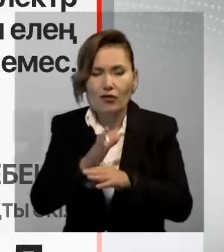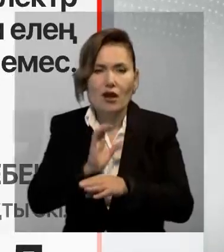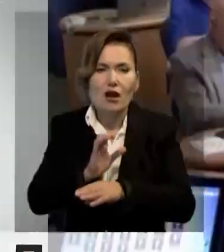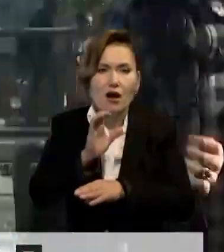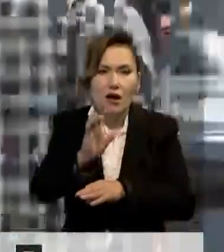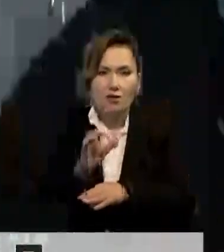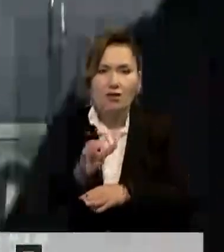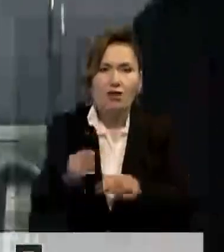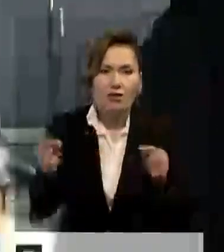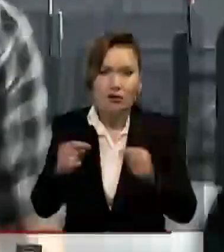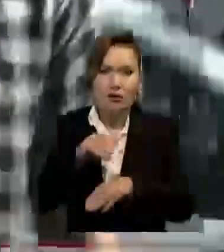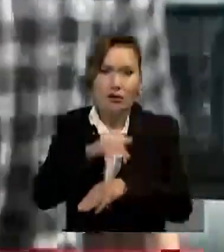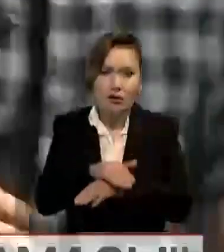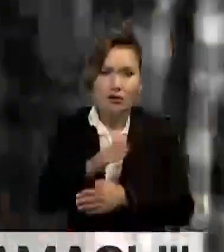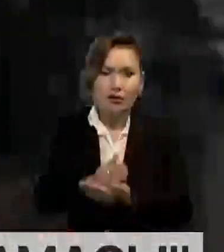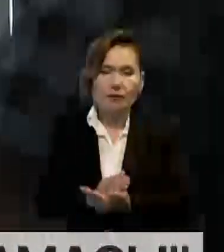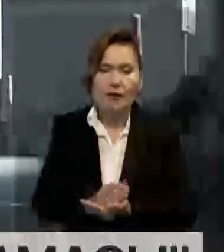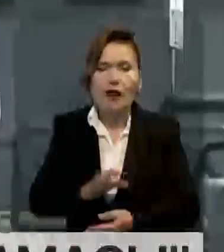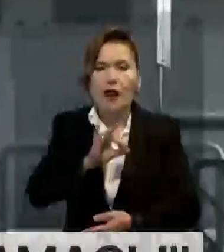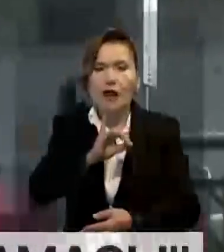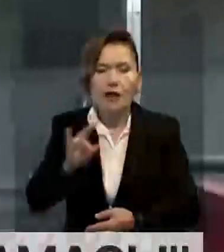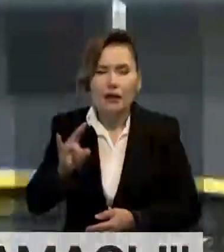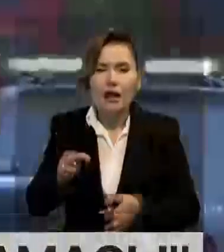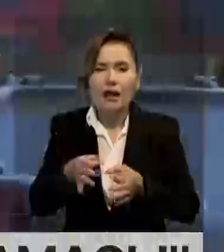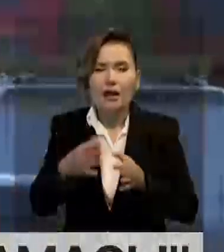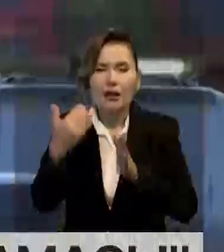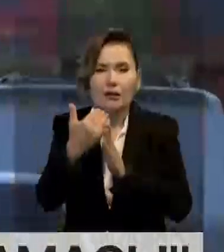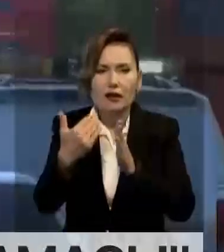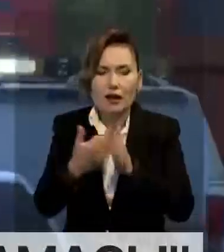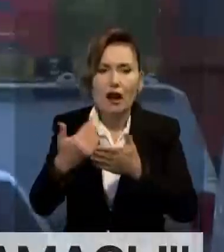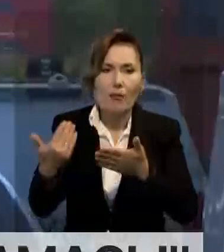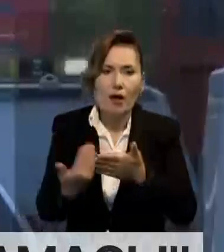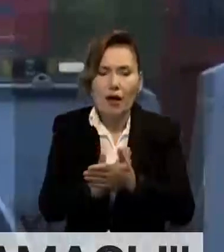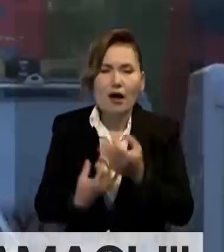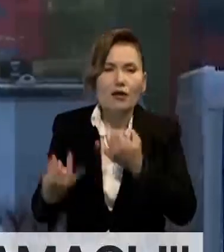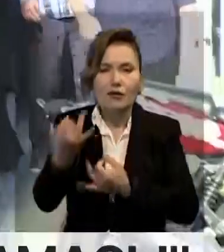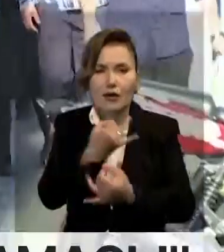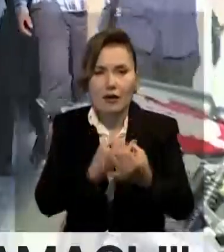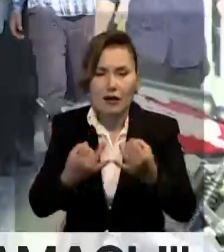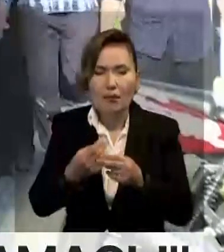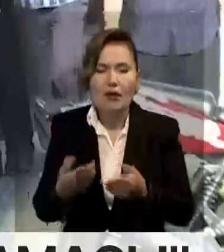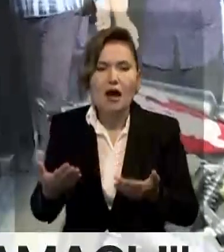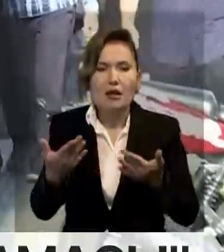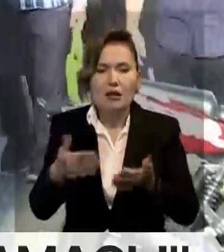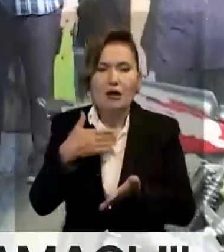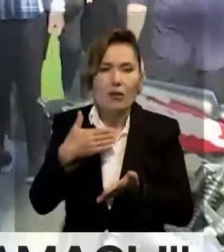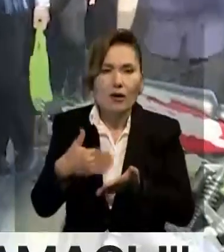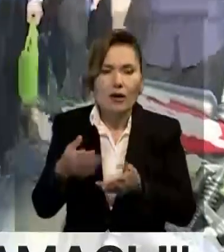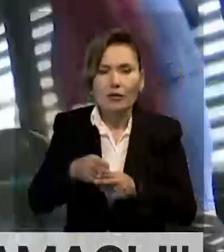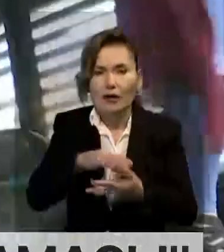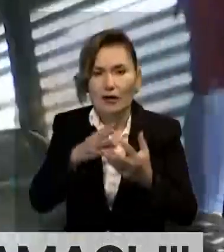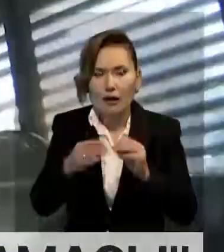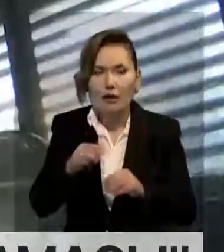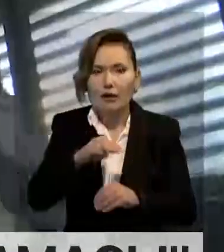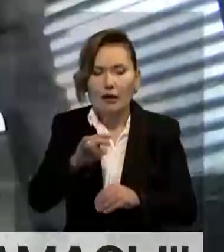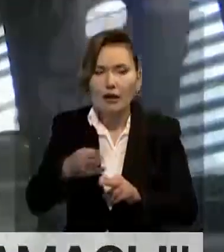емес. Иран ядролық бағдарламасына қатысты келісімді қайта бастау үшін қойған тағы бір талабынан бас тартты. Енді